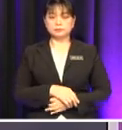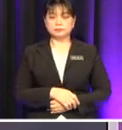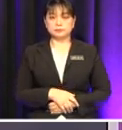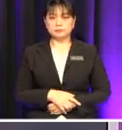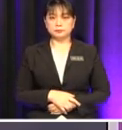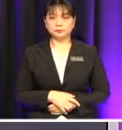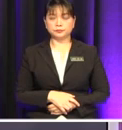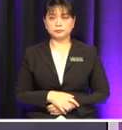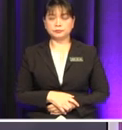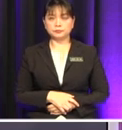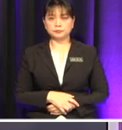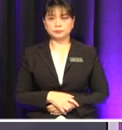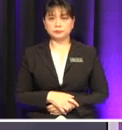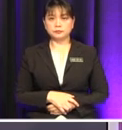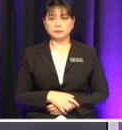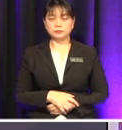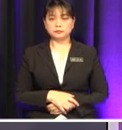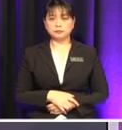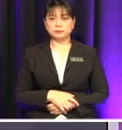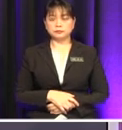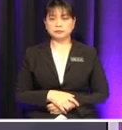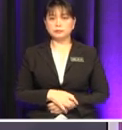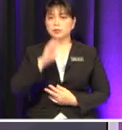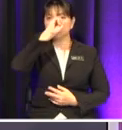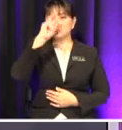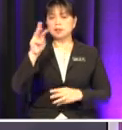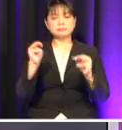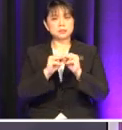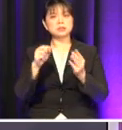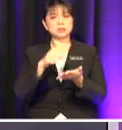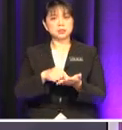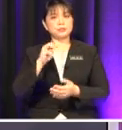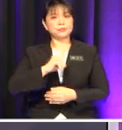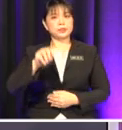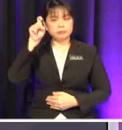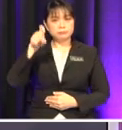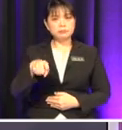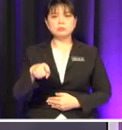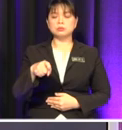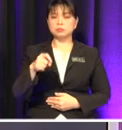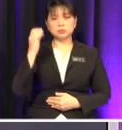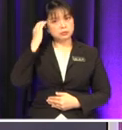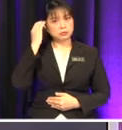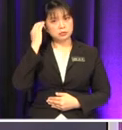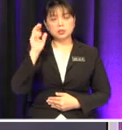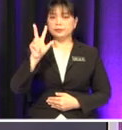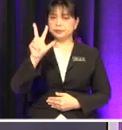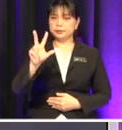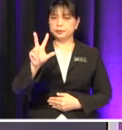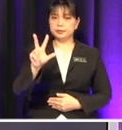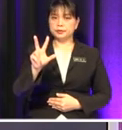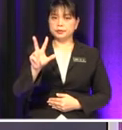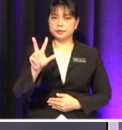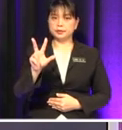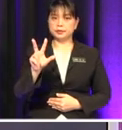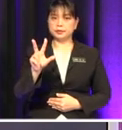untuk bagian ini soalan yang seperti ini Oke calon perlu menguasai tiga oke